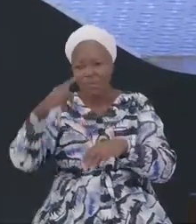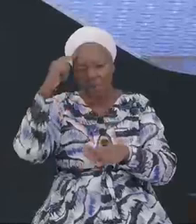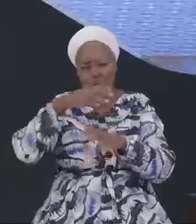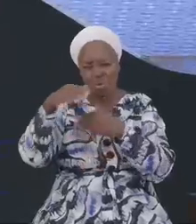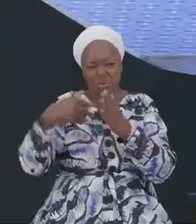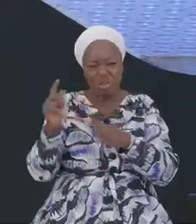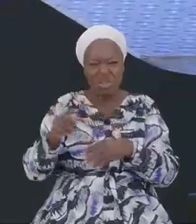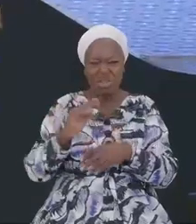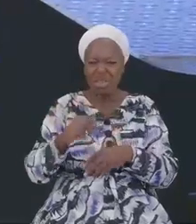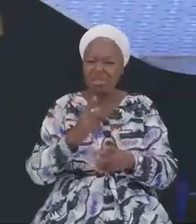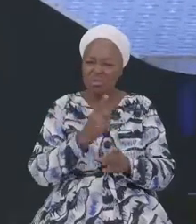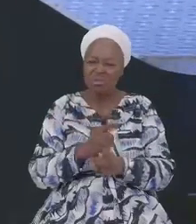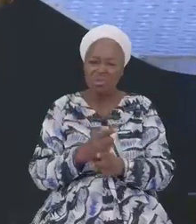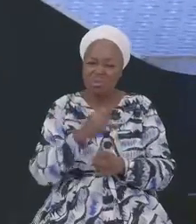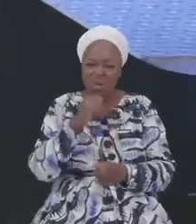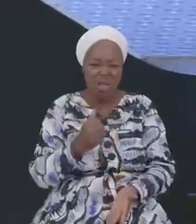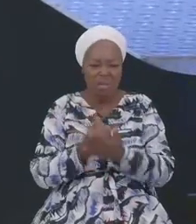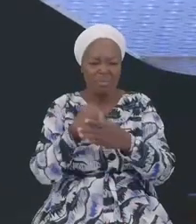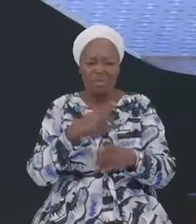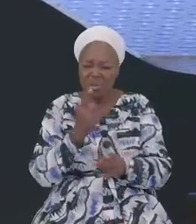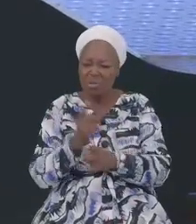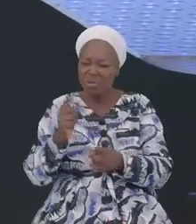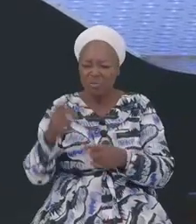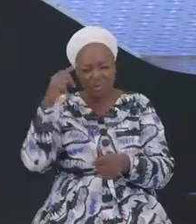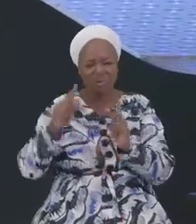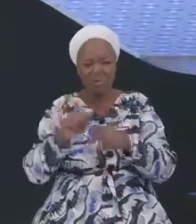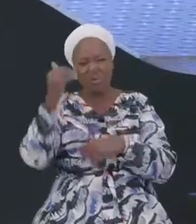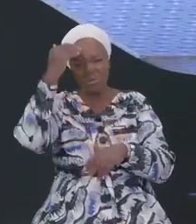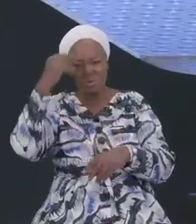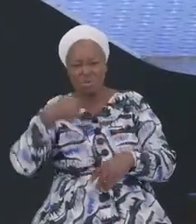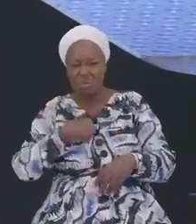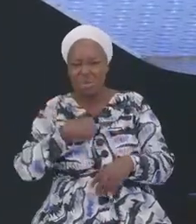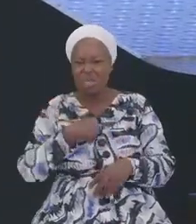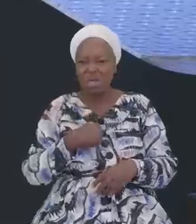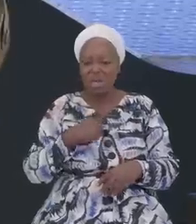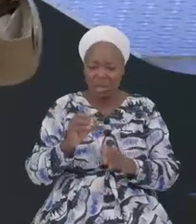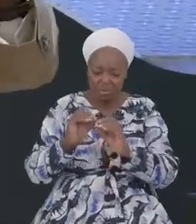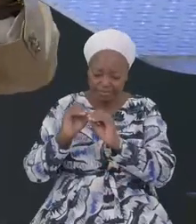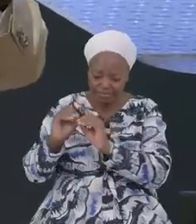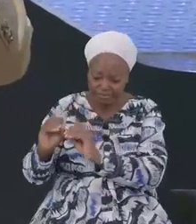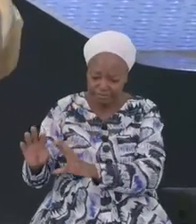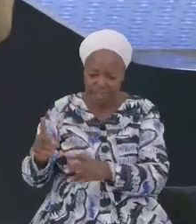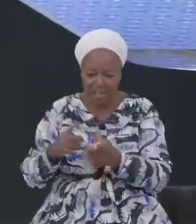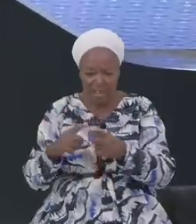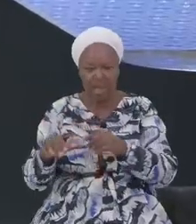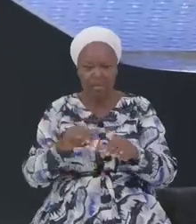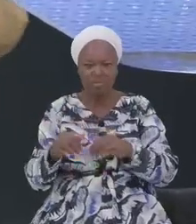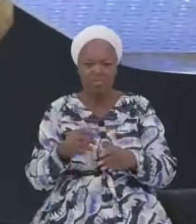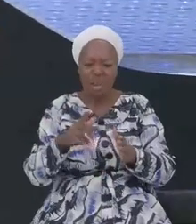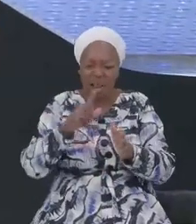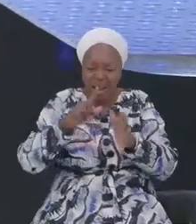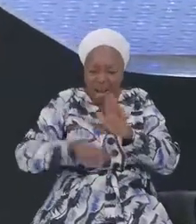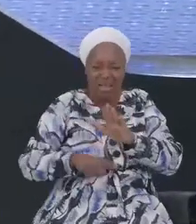sont comme juste pour attirer la reconnaissance des hommes. Je les annule, je fais moins. Moins que